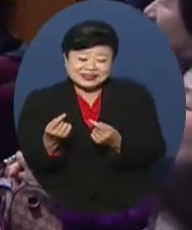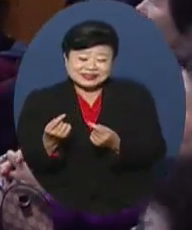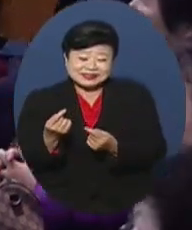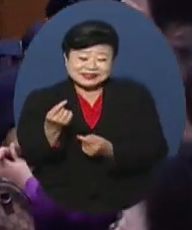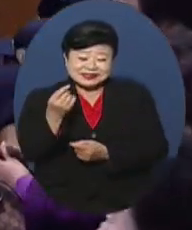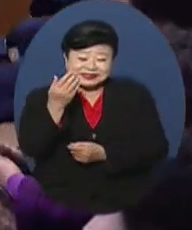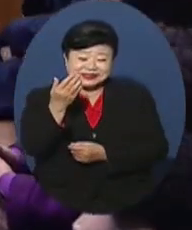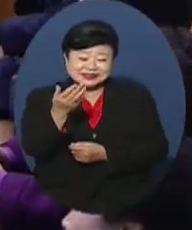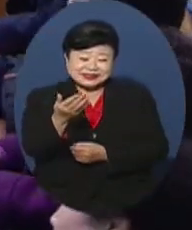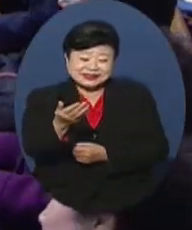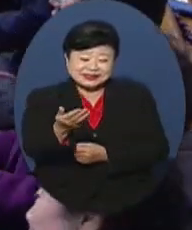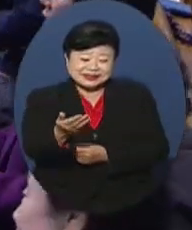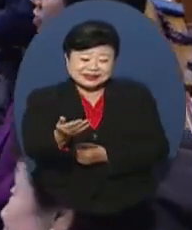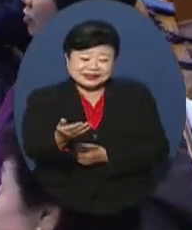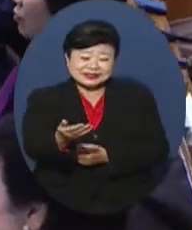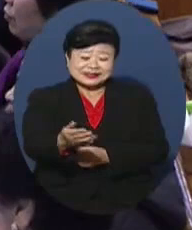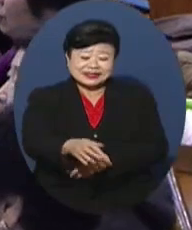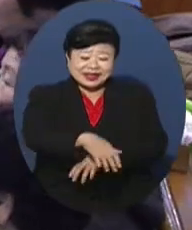잘됨같이